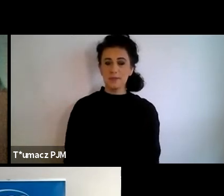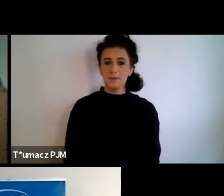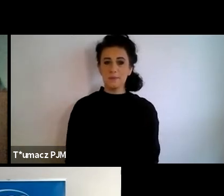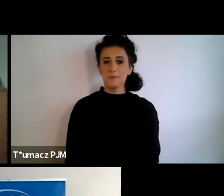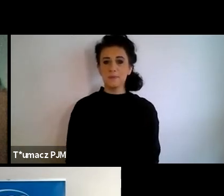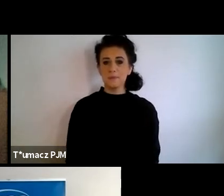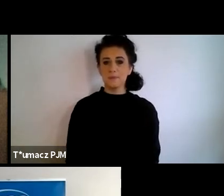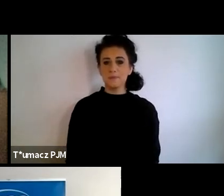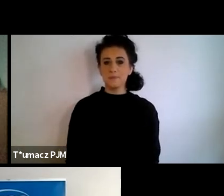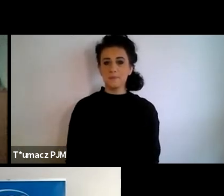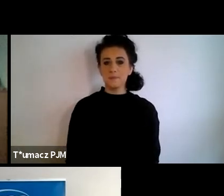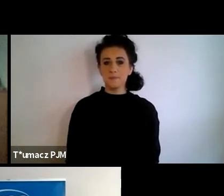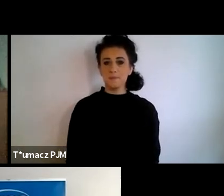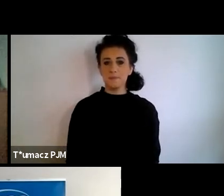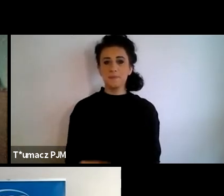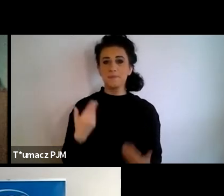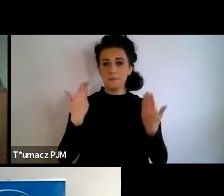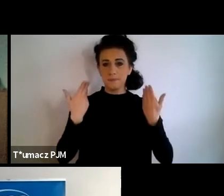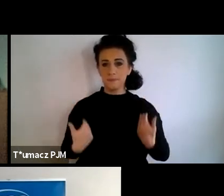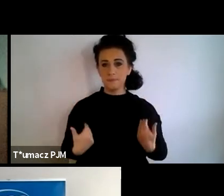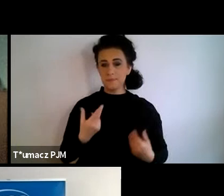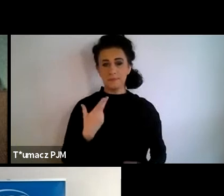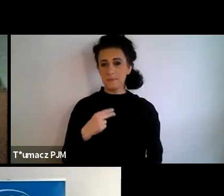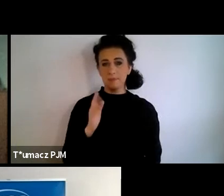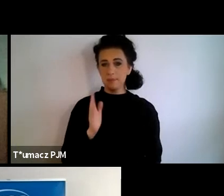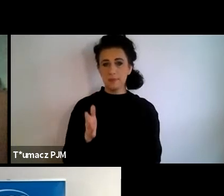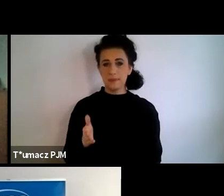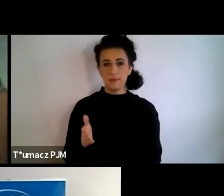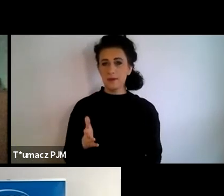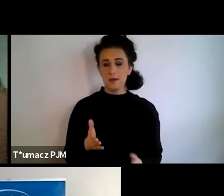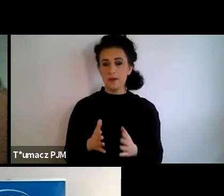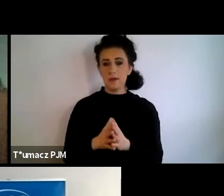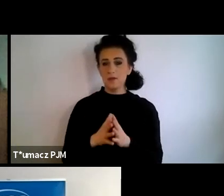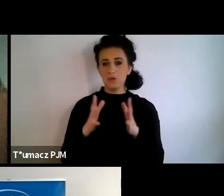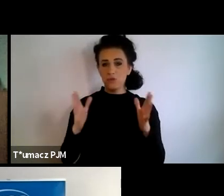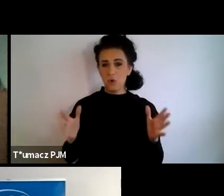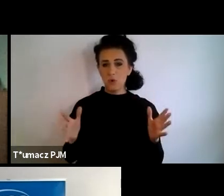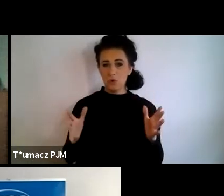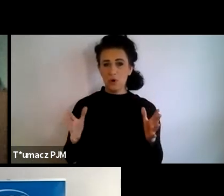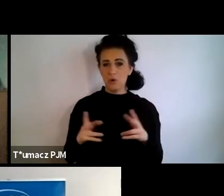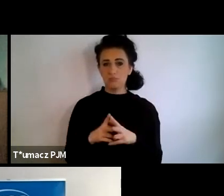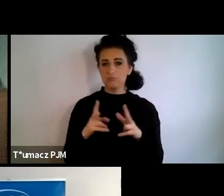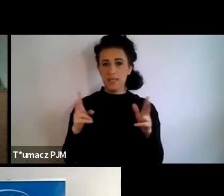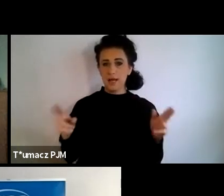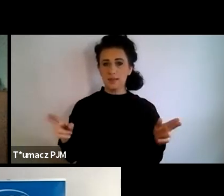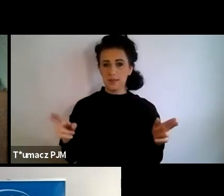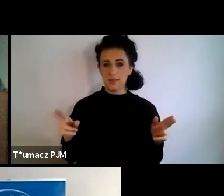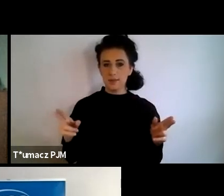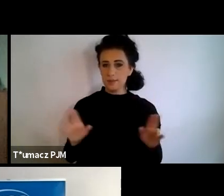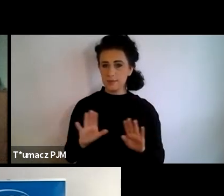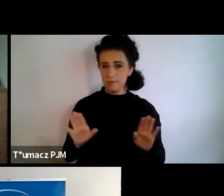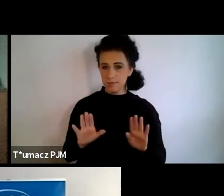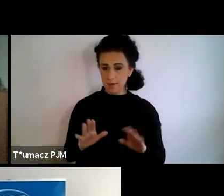Ja nie będę tak bardzo obszerny, ponieważ w kolejnej części będę musiał zastąpić